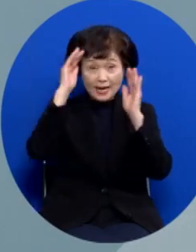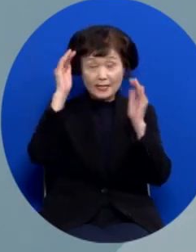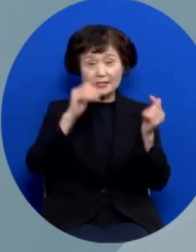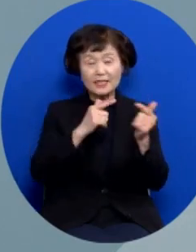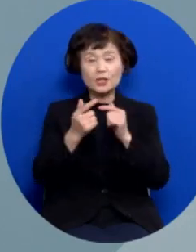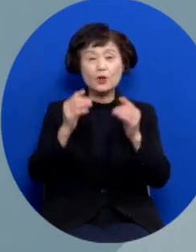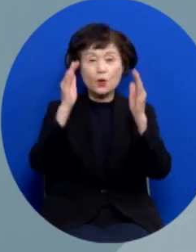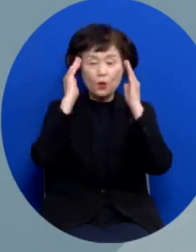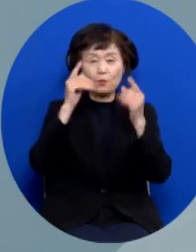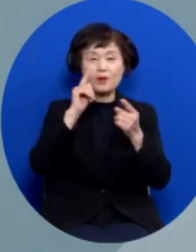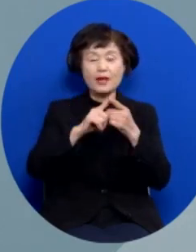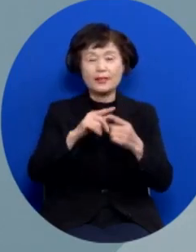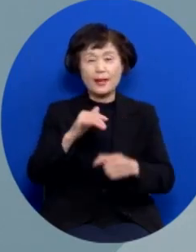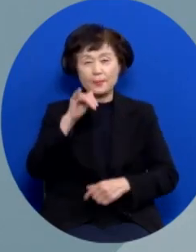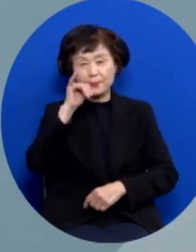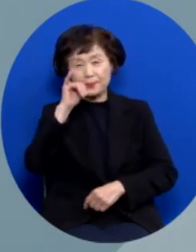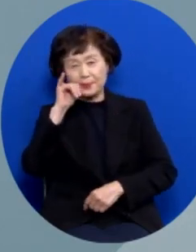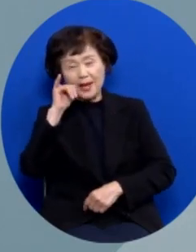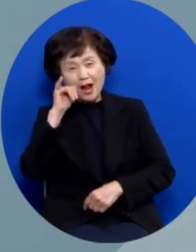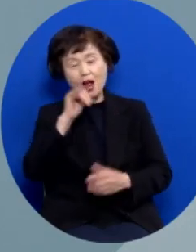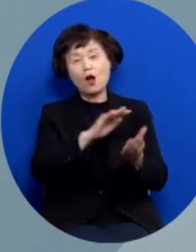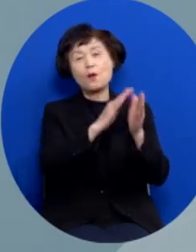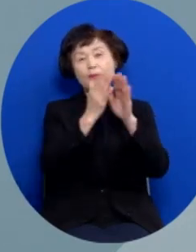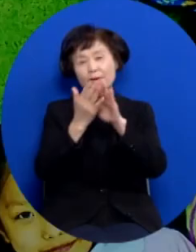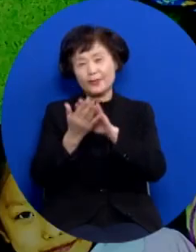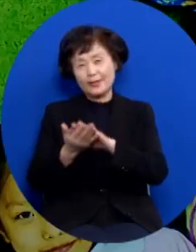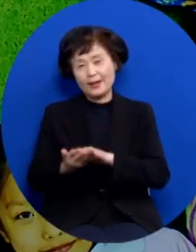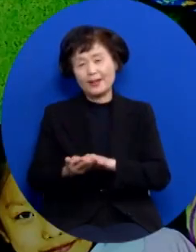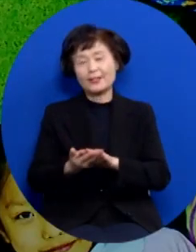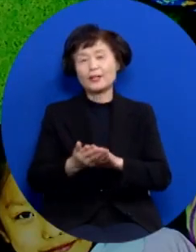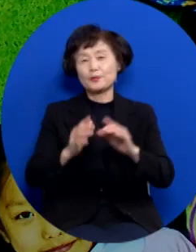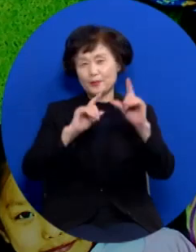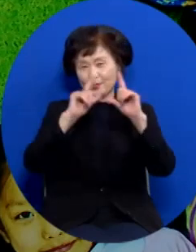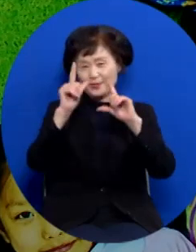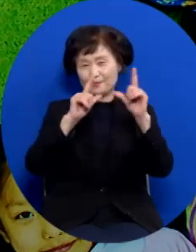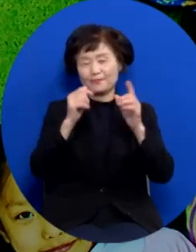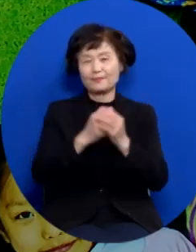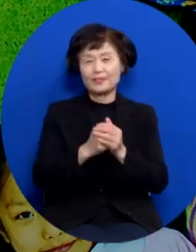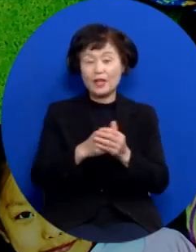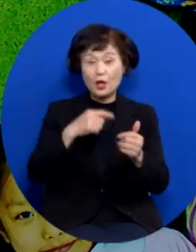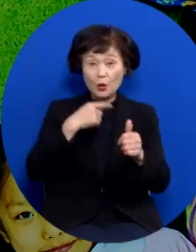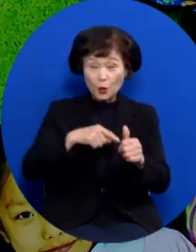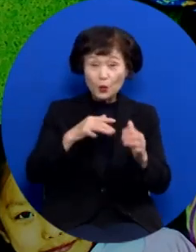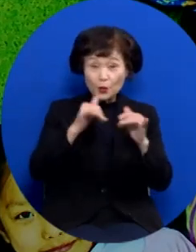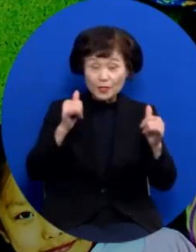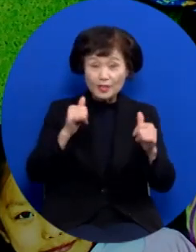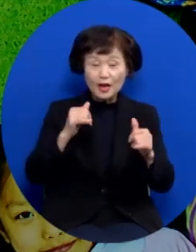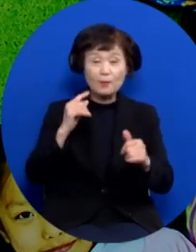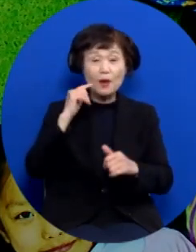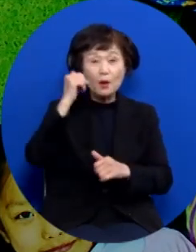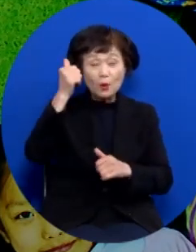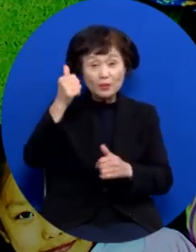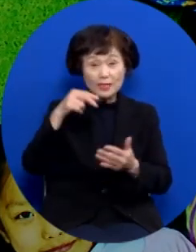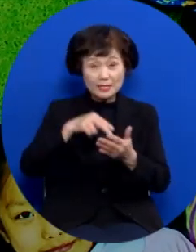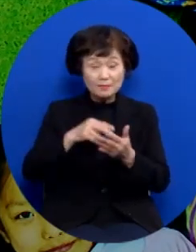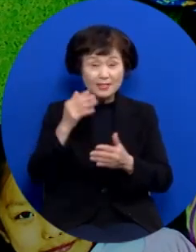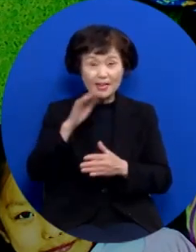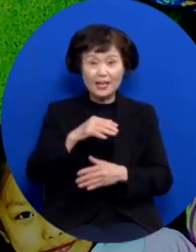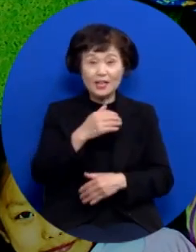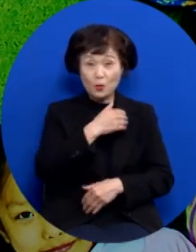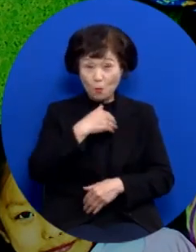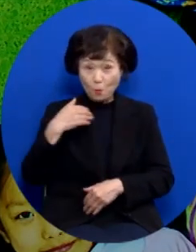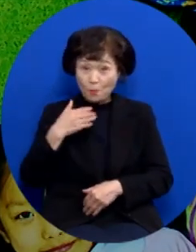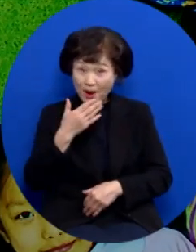가지고 열심히 공부하는 학생들로 변화되어 가고 있습니다네 교육자이자 사역자로서 정말 뿌듯하실 것 같습니다 마지막으로